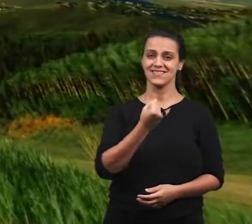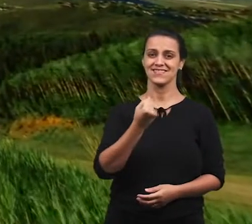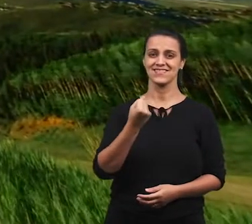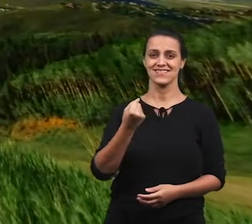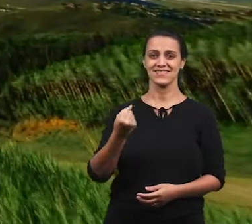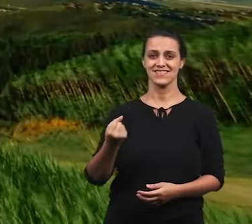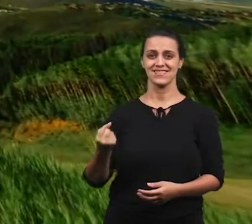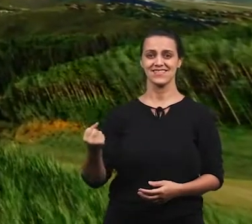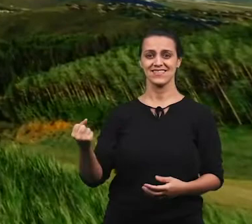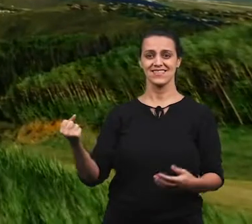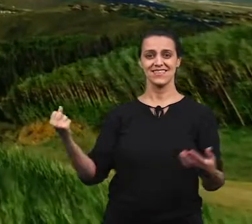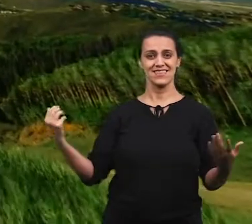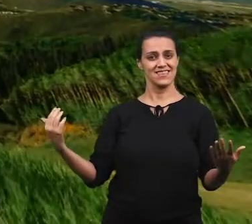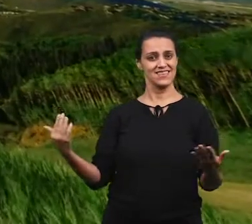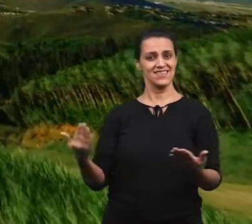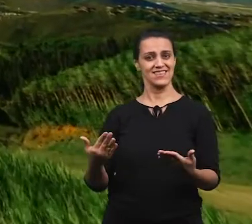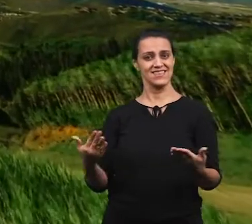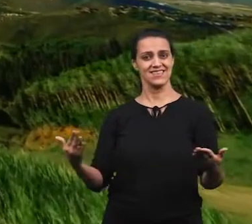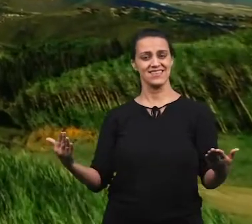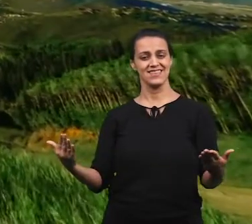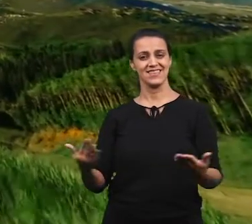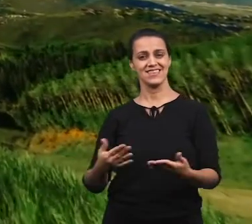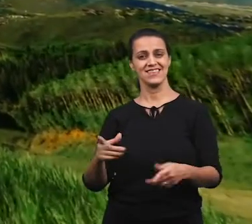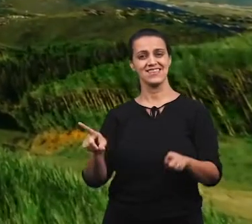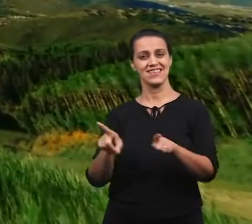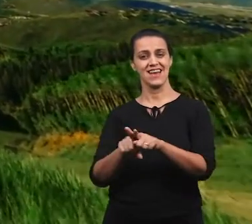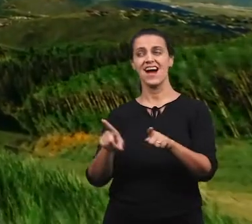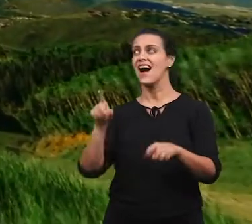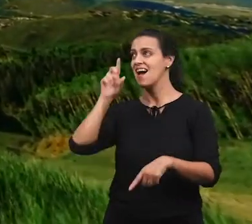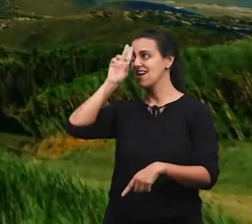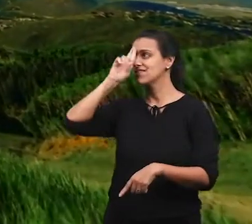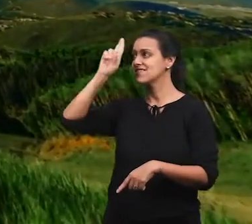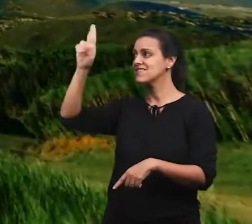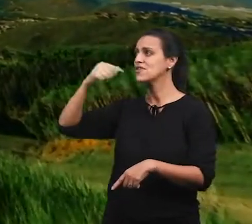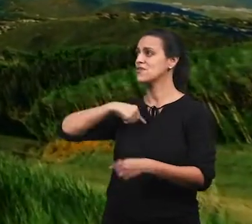и радость, и венец.